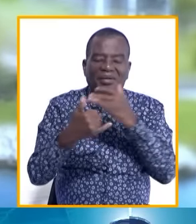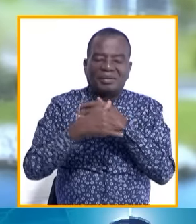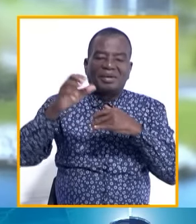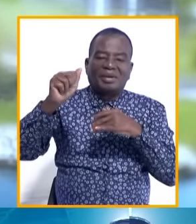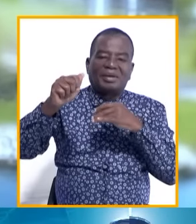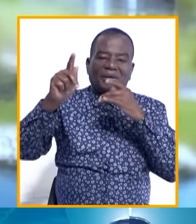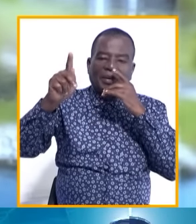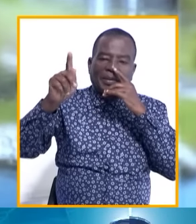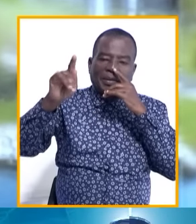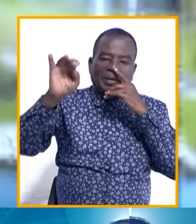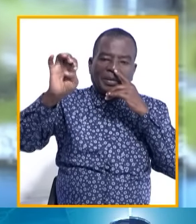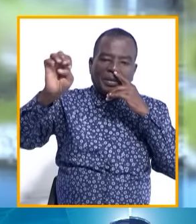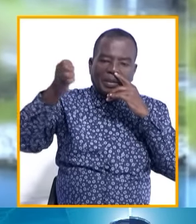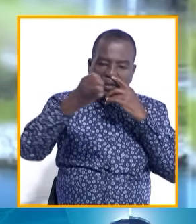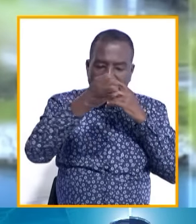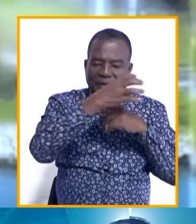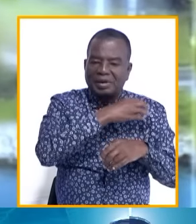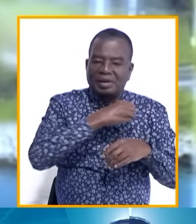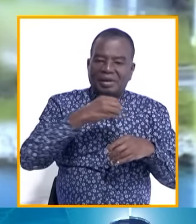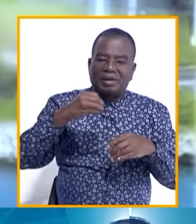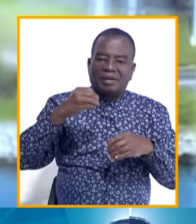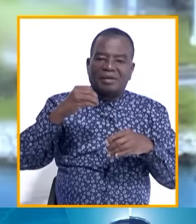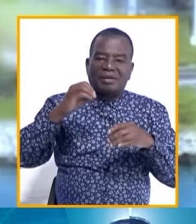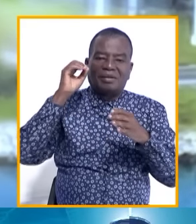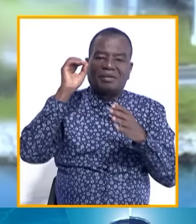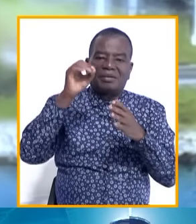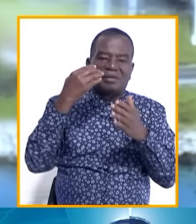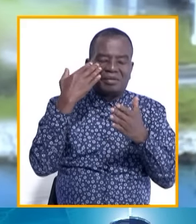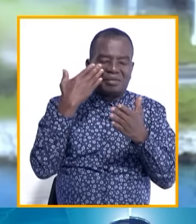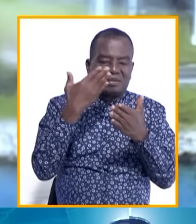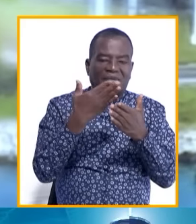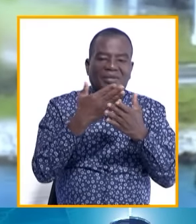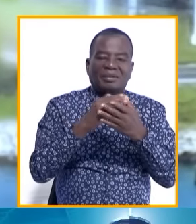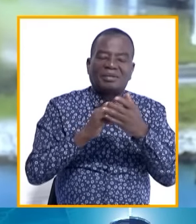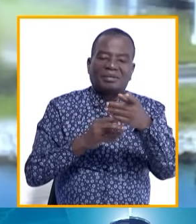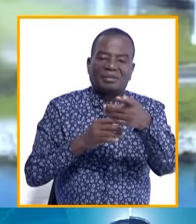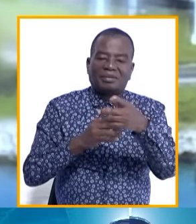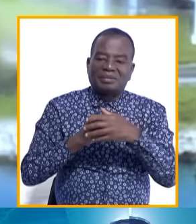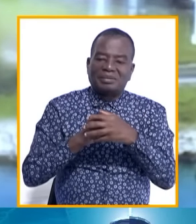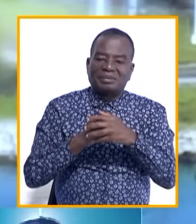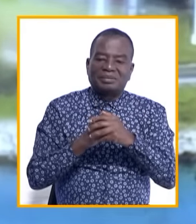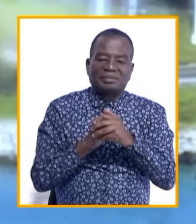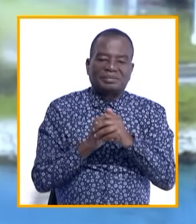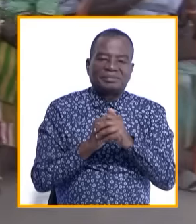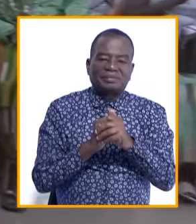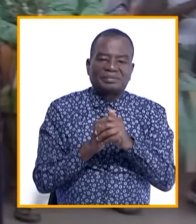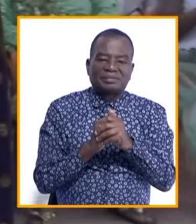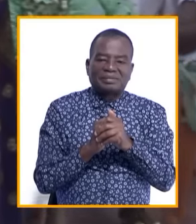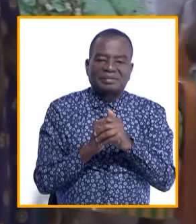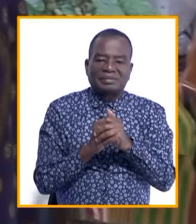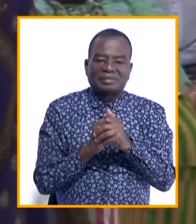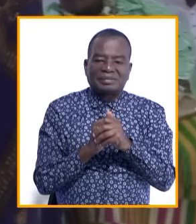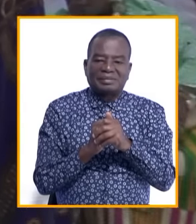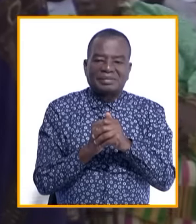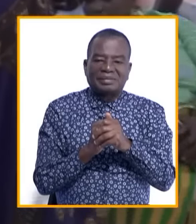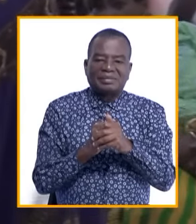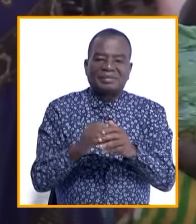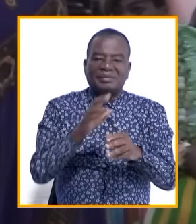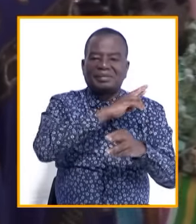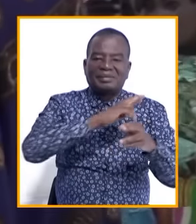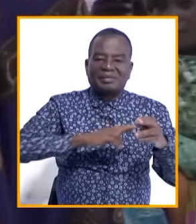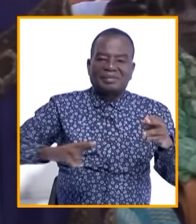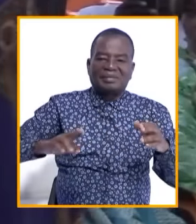La culture Aké était à l'honneur à l'occasion donc de ce festival. Le point avec Serge Pacomdidi et Didier